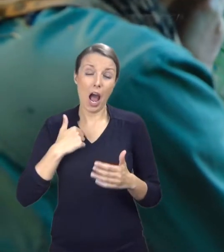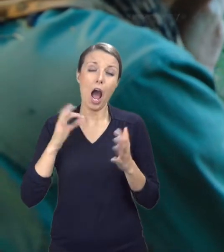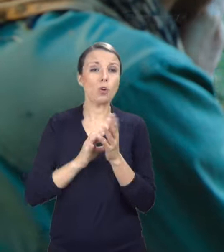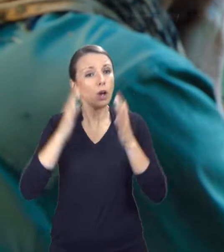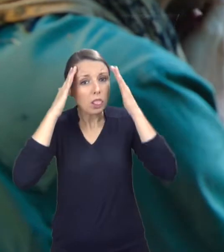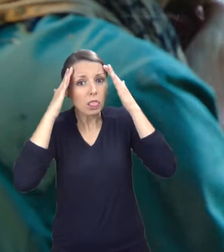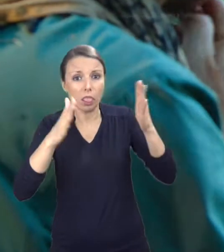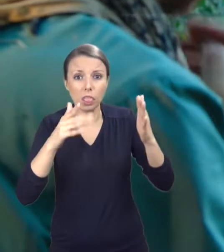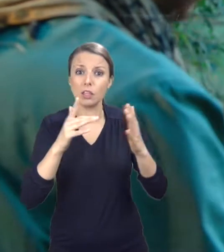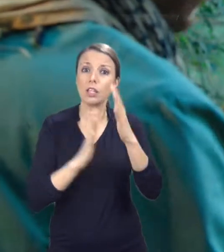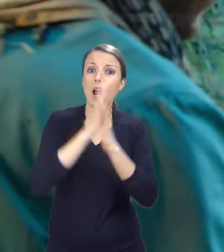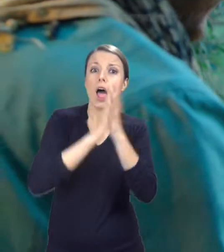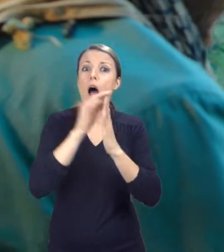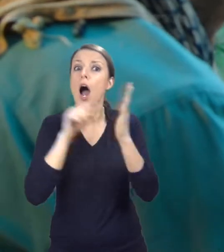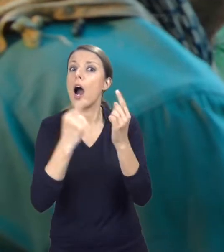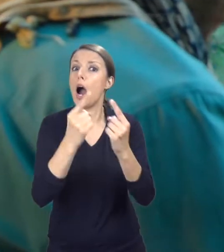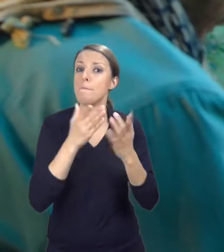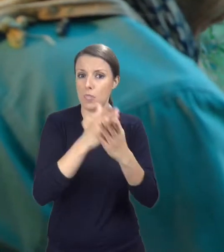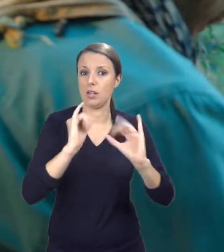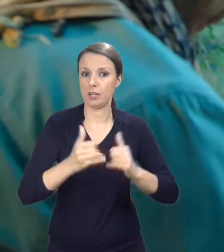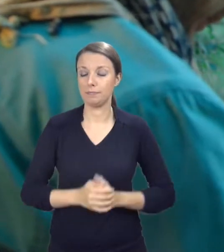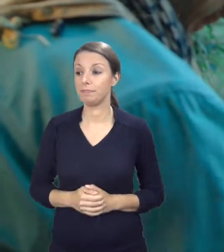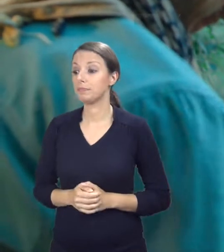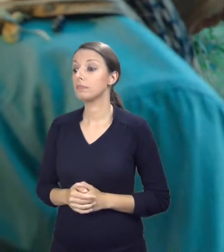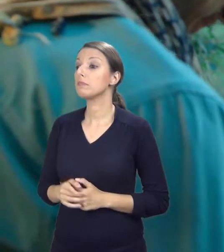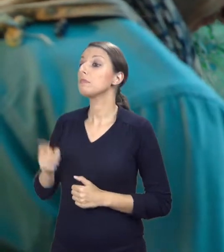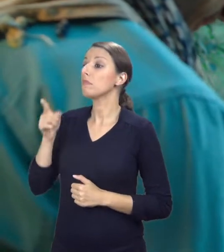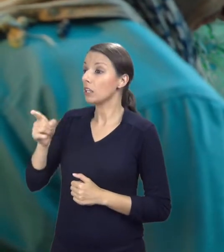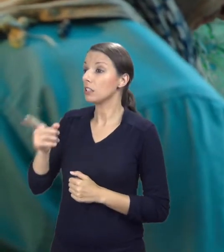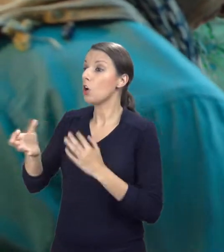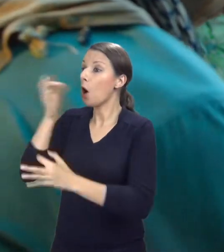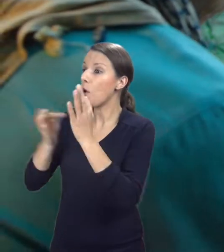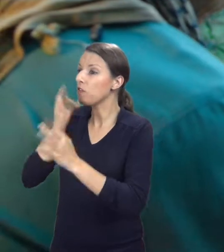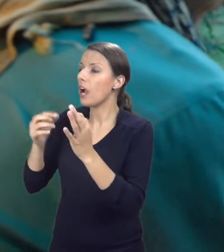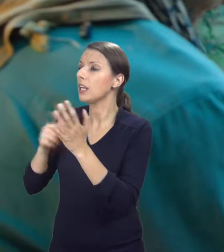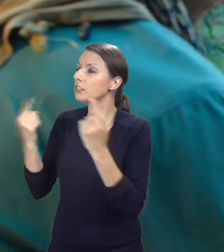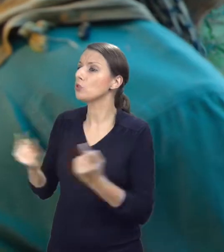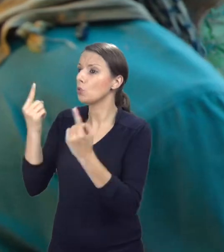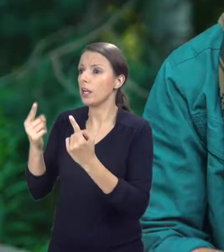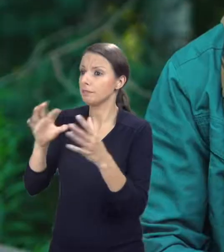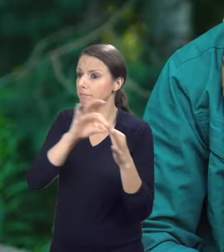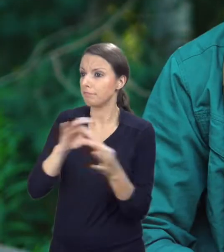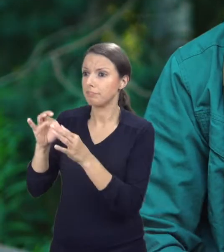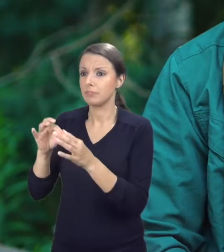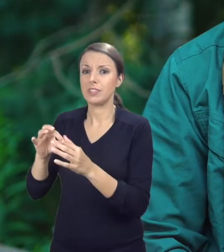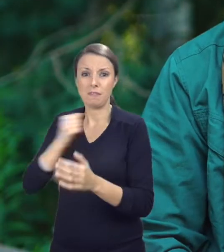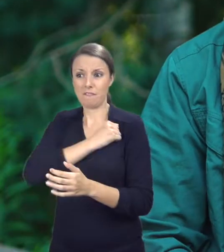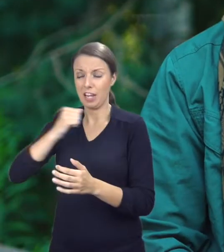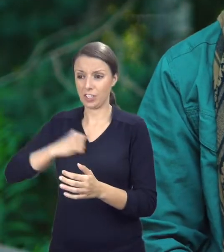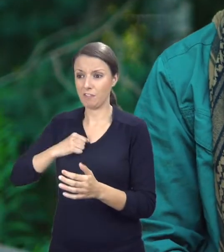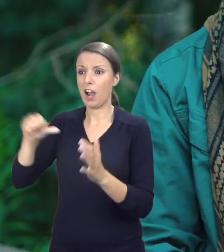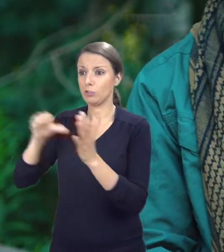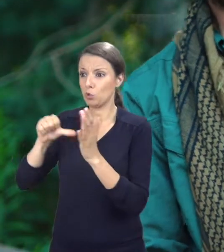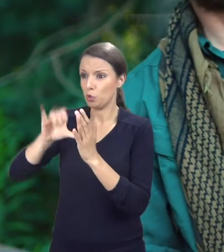opowiedziałeś mi taką historię, która wiąże się z miejscem, w którym mieszkałeś, ze Śródmieściem, bo mieszkałeś w Warszawie. W Śródmieściu, na